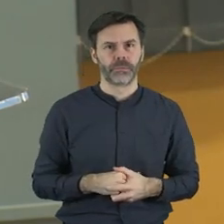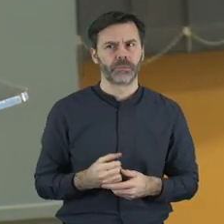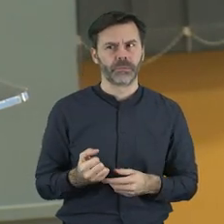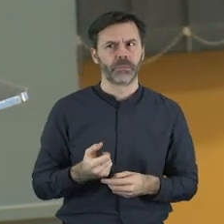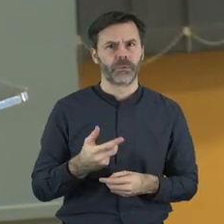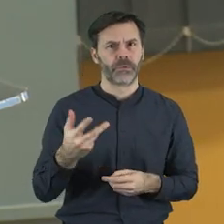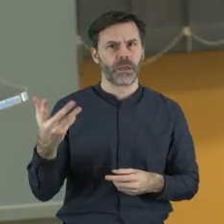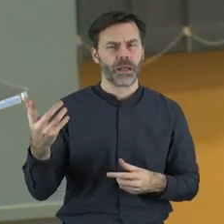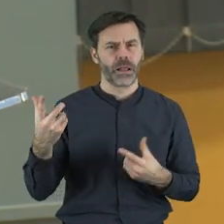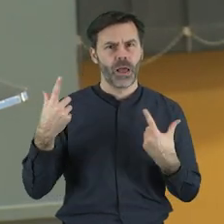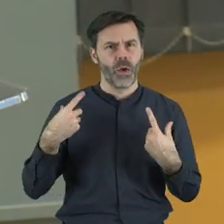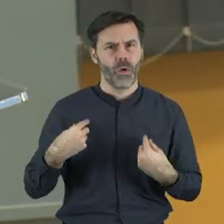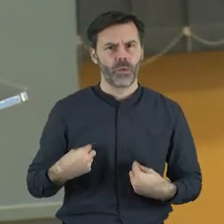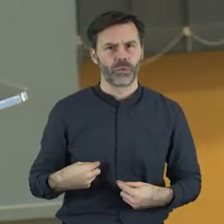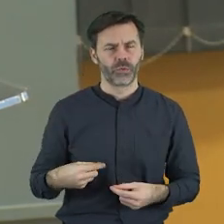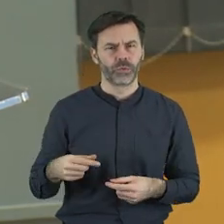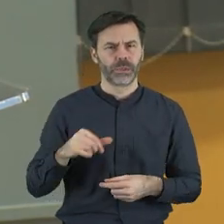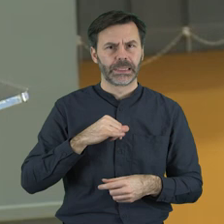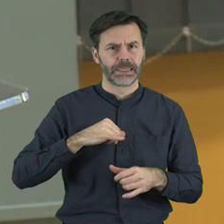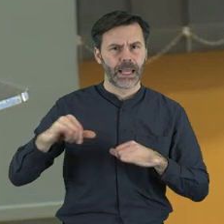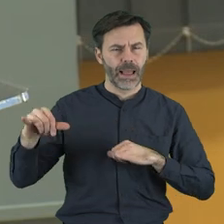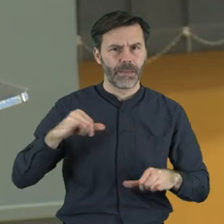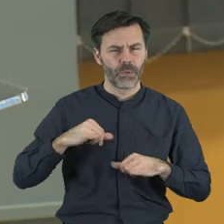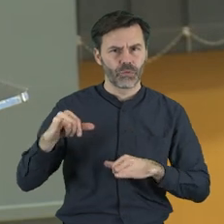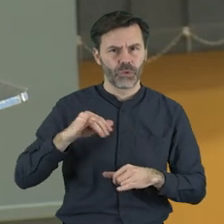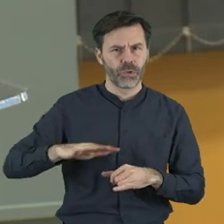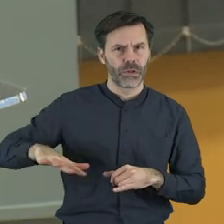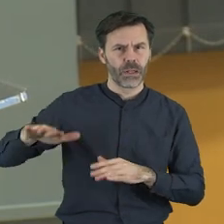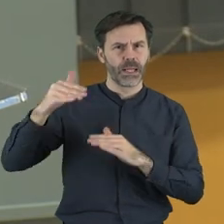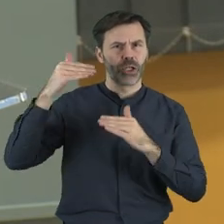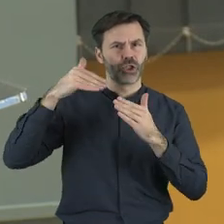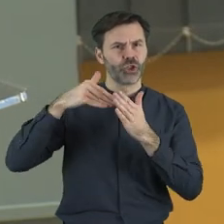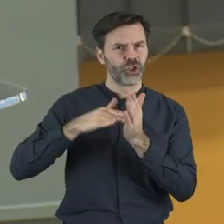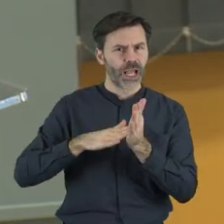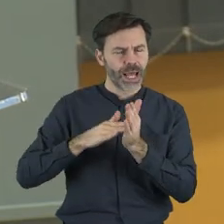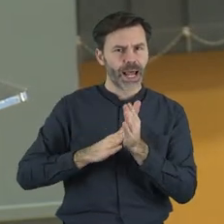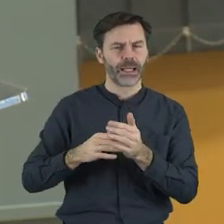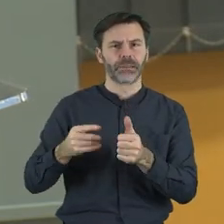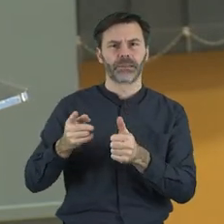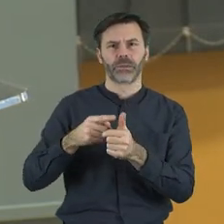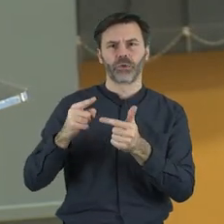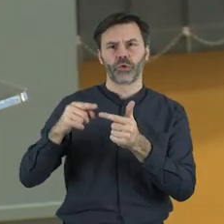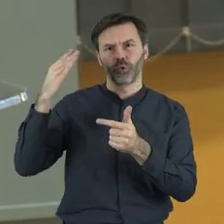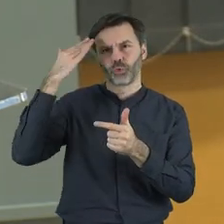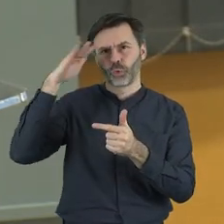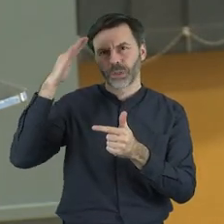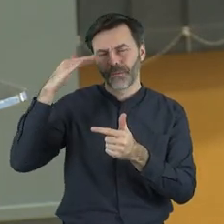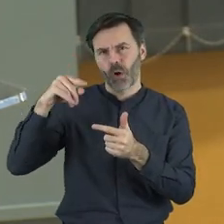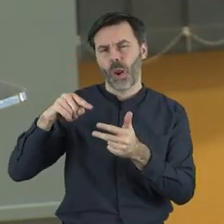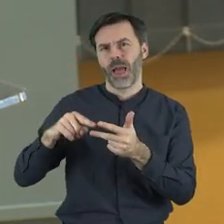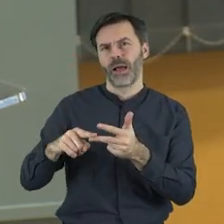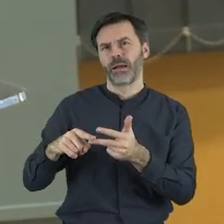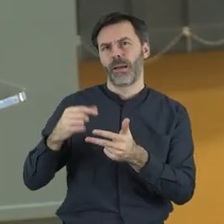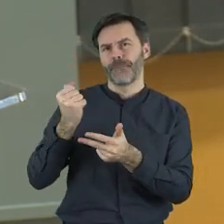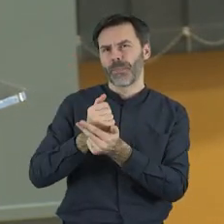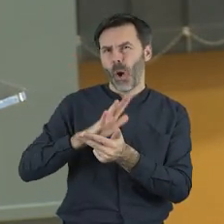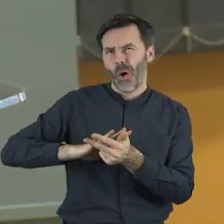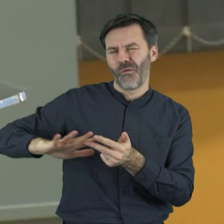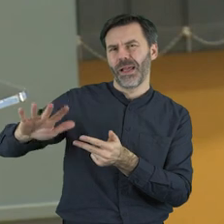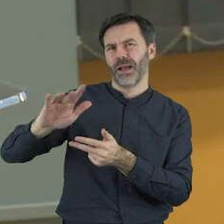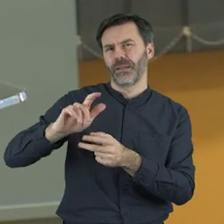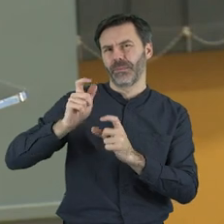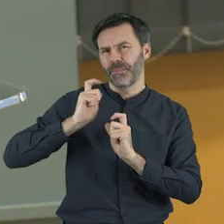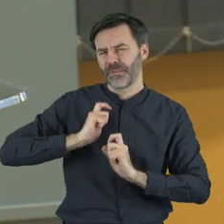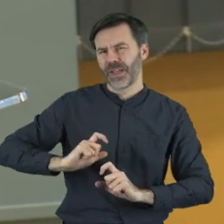lokalnych, sieradzkiego, zduńskowolskiego, od samorządów miejskich, powiatowych. Mamy też